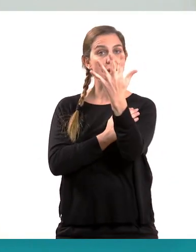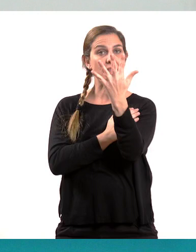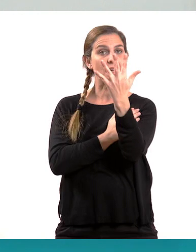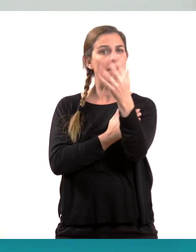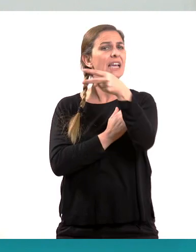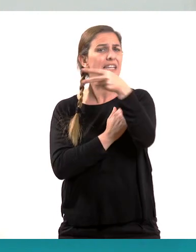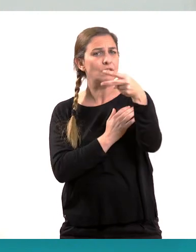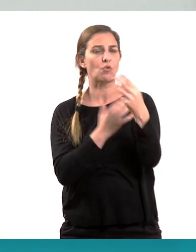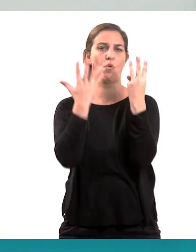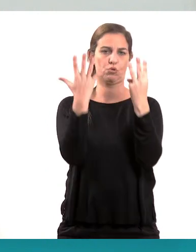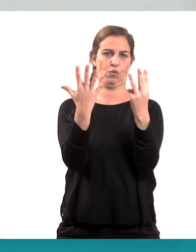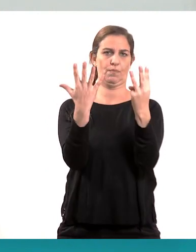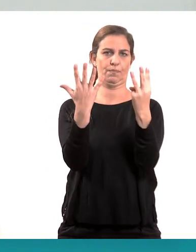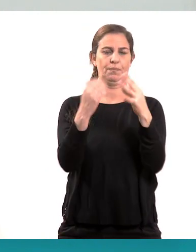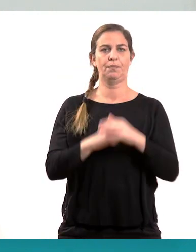8.